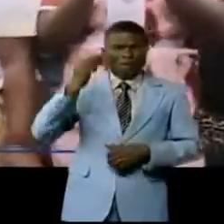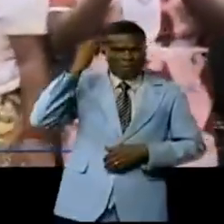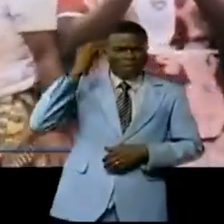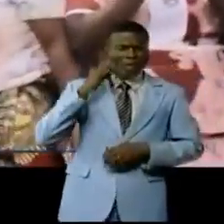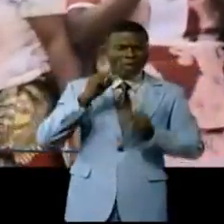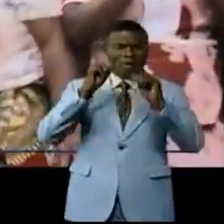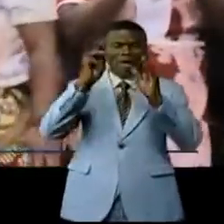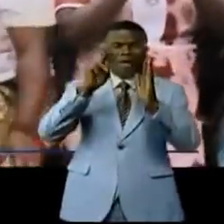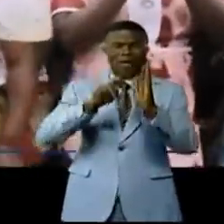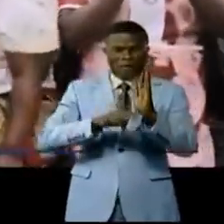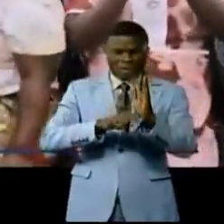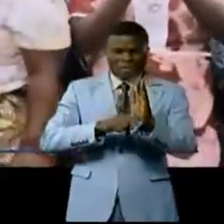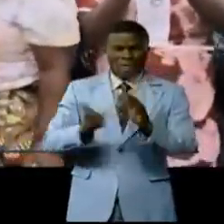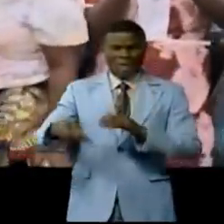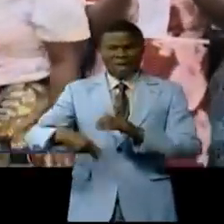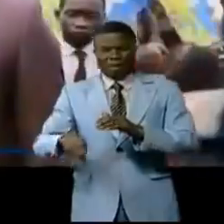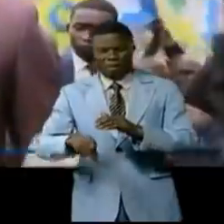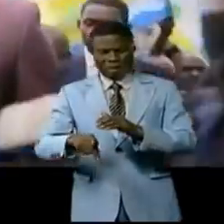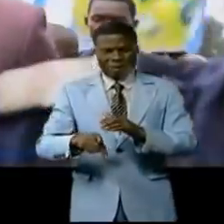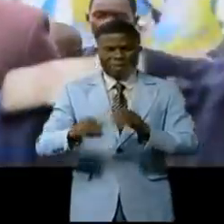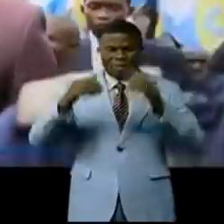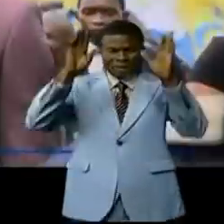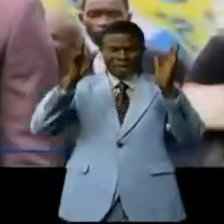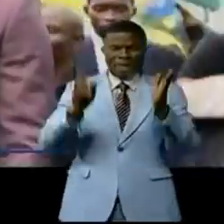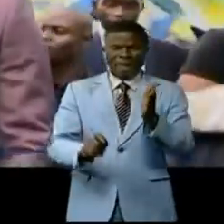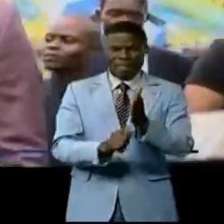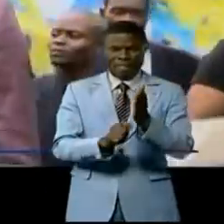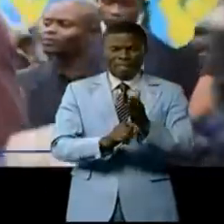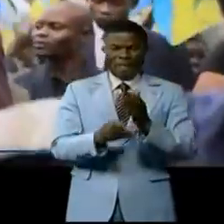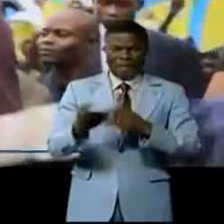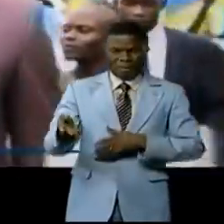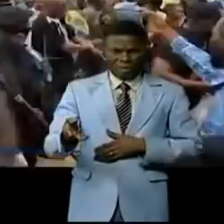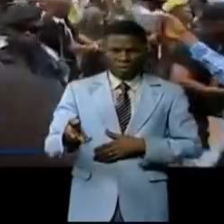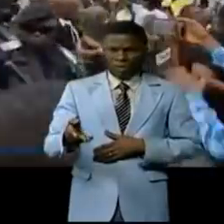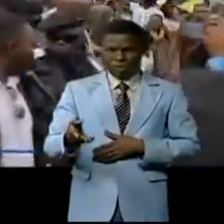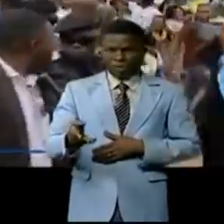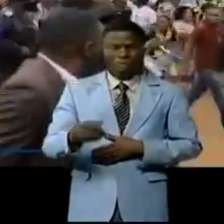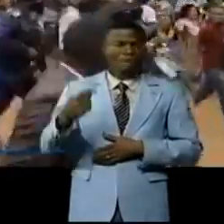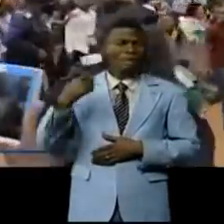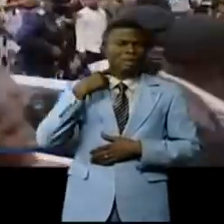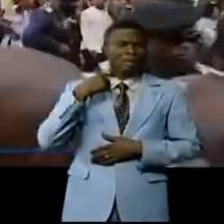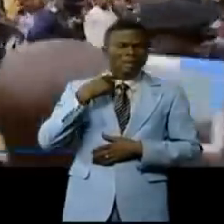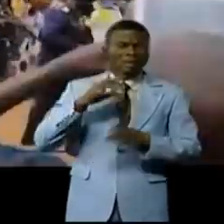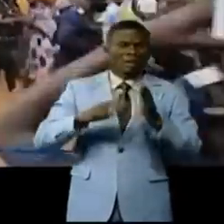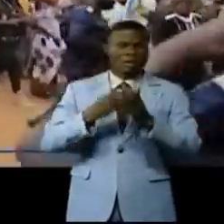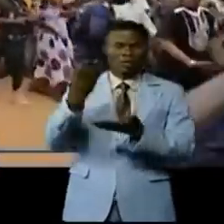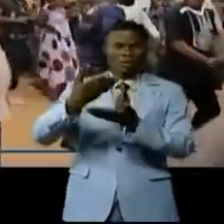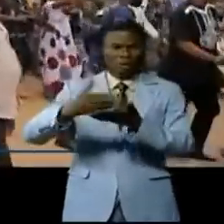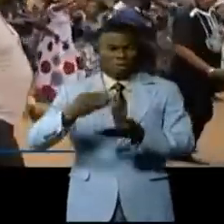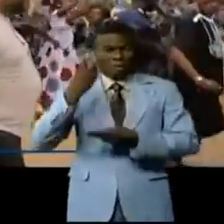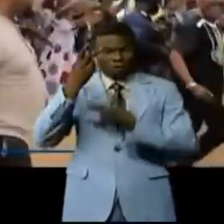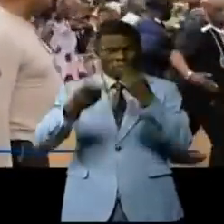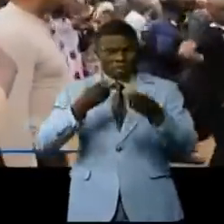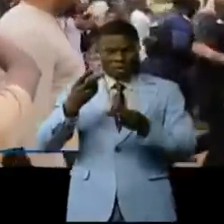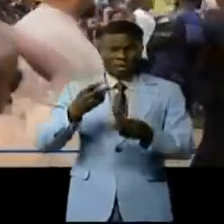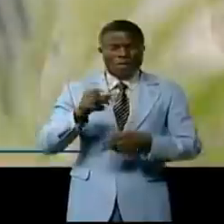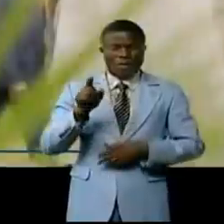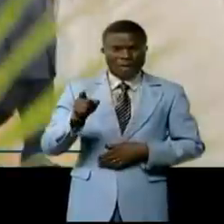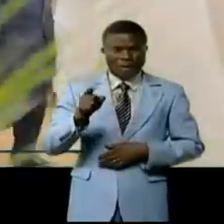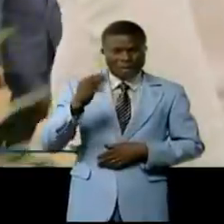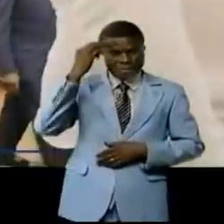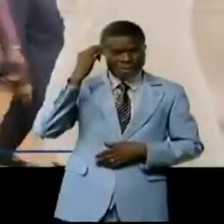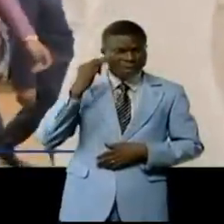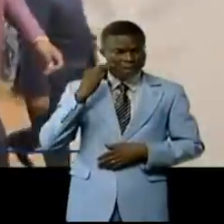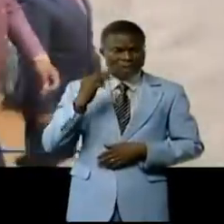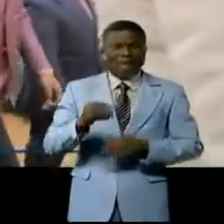l'enseignement primaire, secondaire et technique, Tony Mwabakazadi. Kwango est la troisième étape de la tournée d'itinérance du ministre